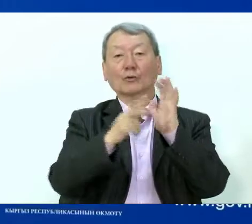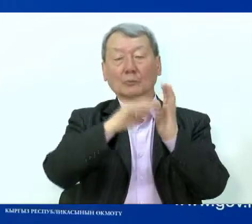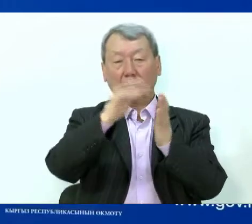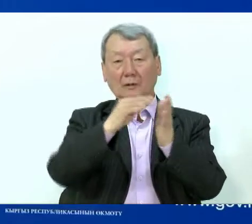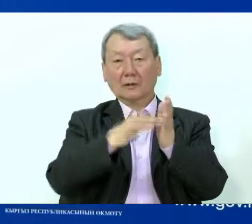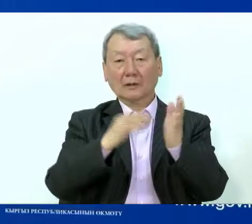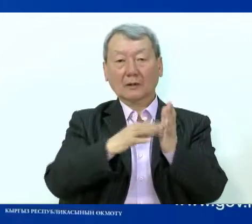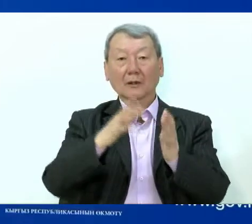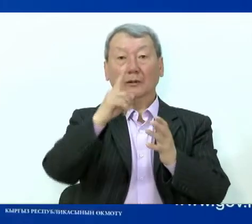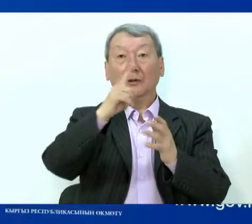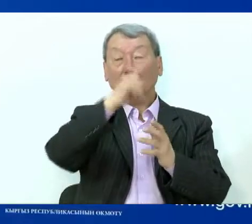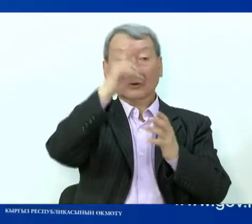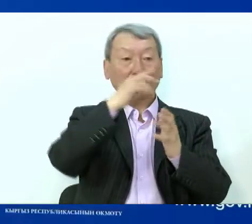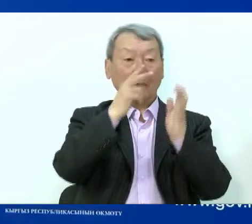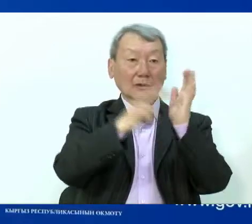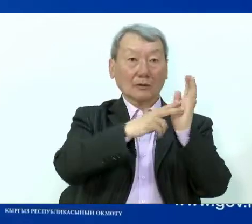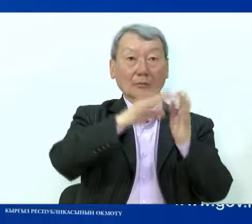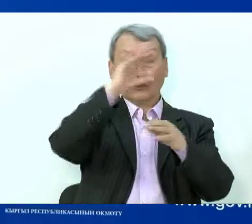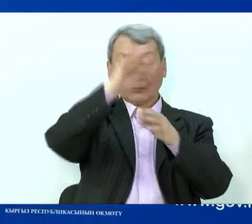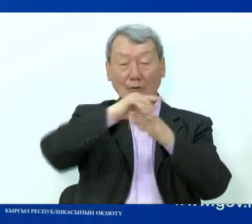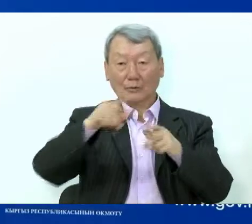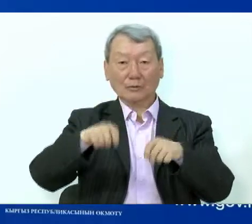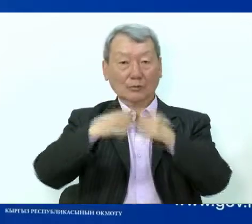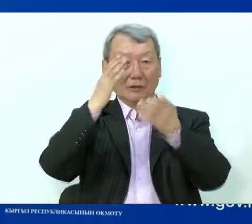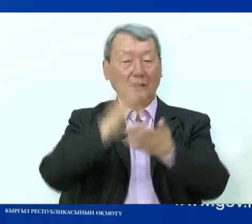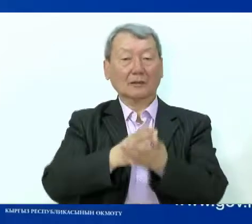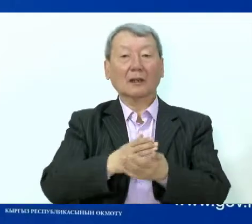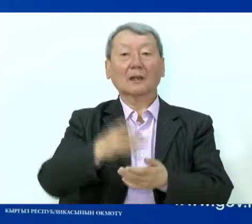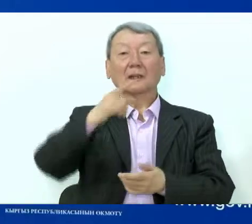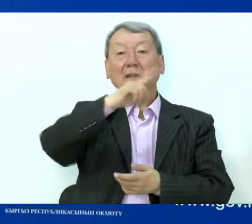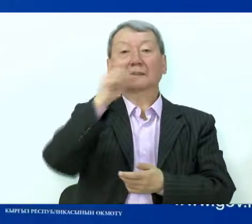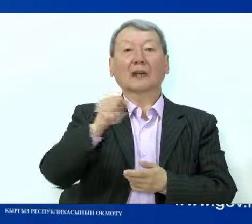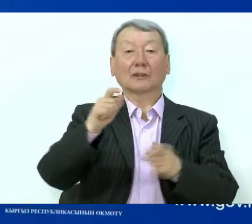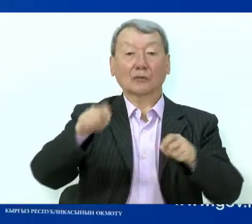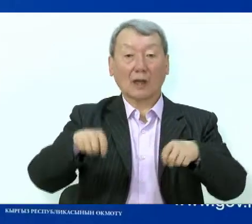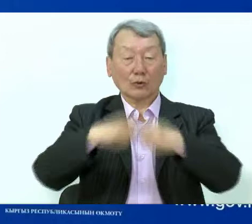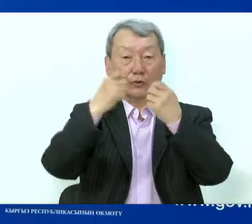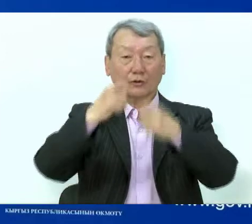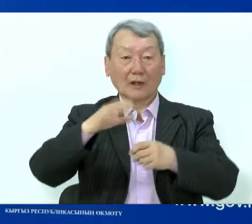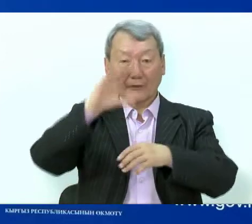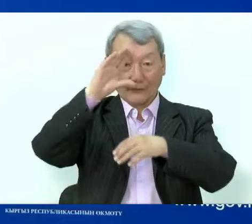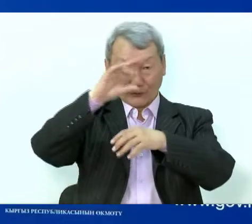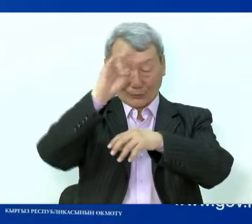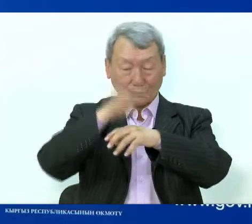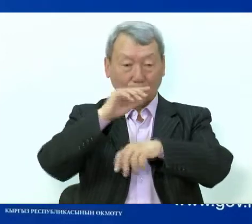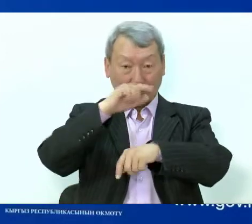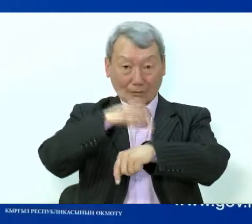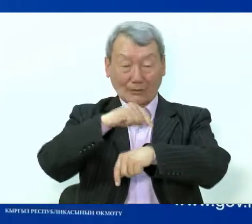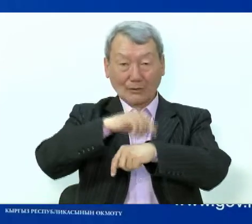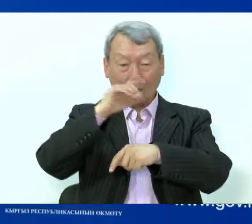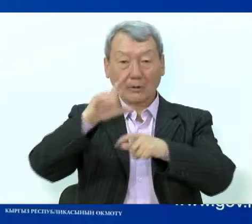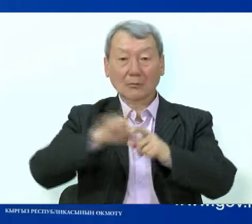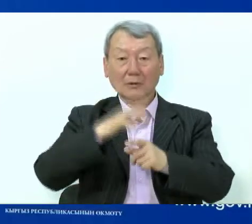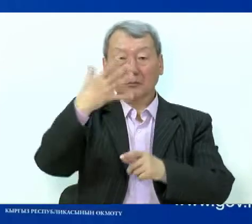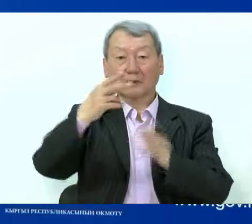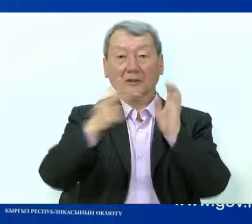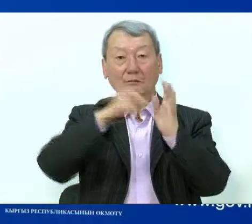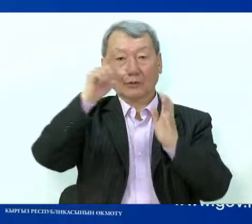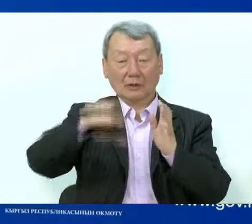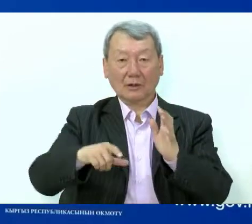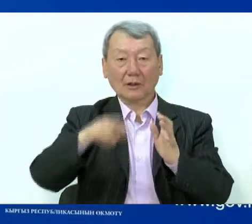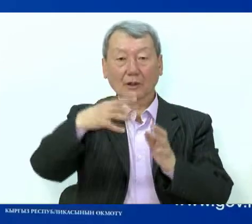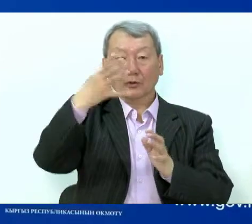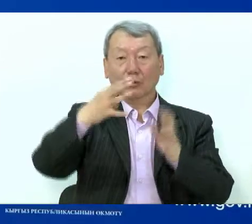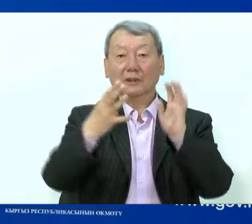Это в дневное время с 7 часов до 20:00. За нарушение комендантского часа задержано 57 человек, из